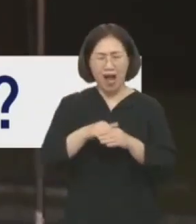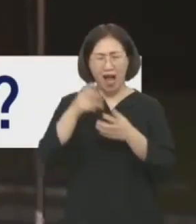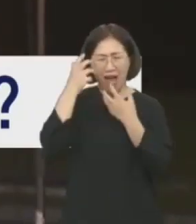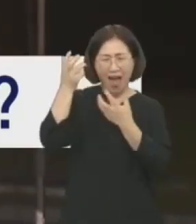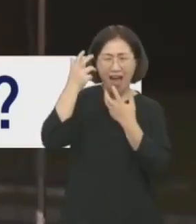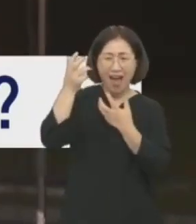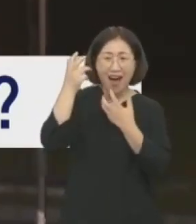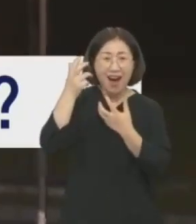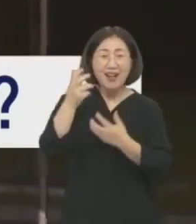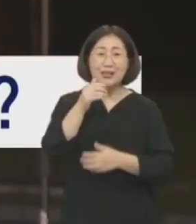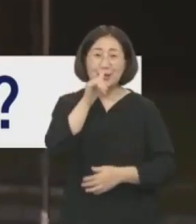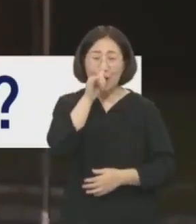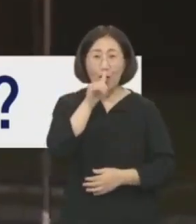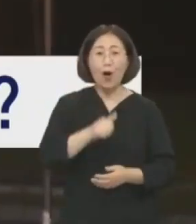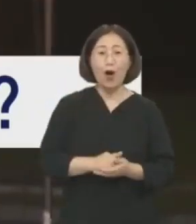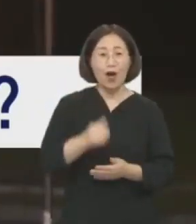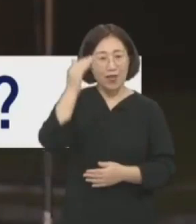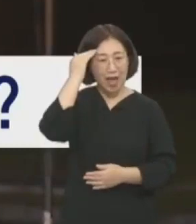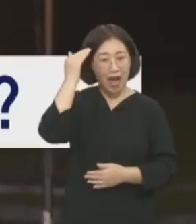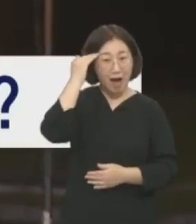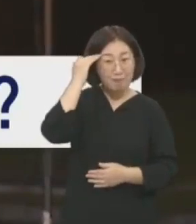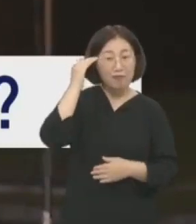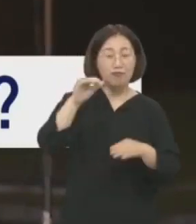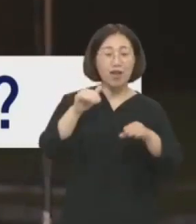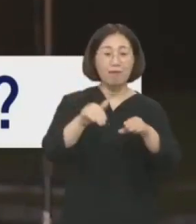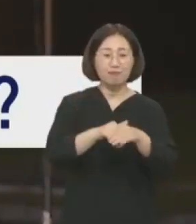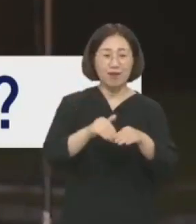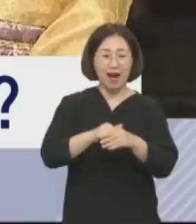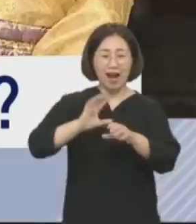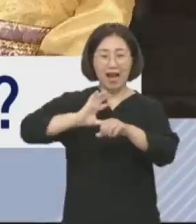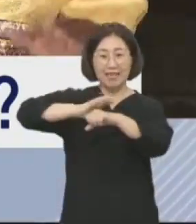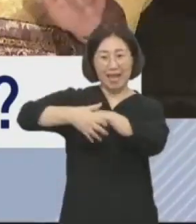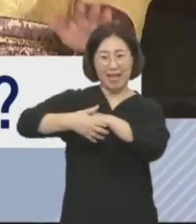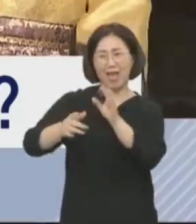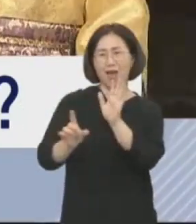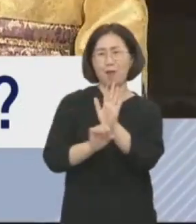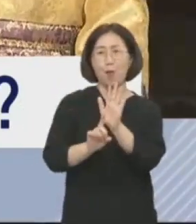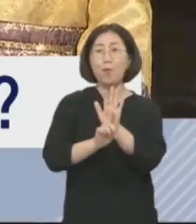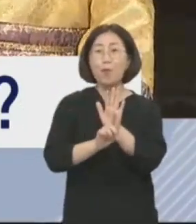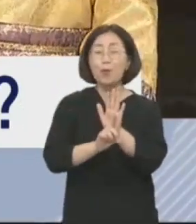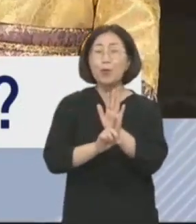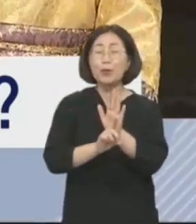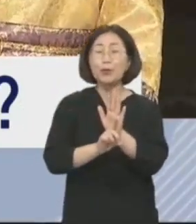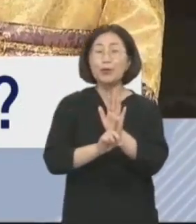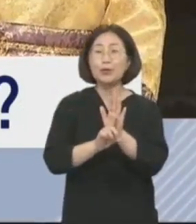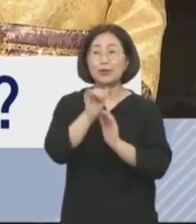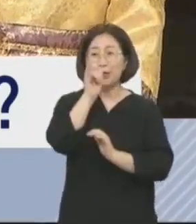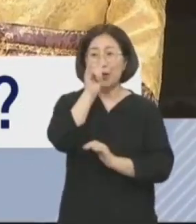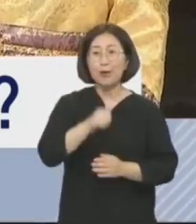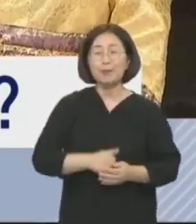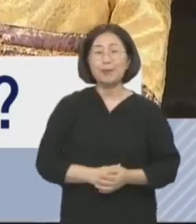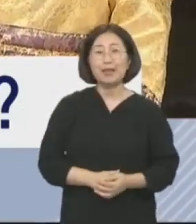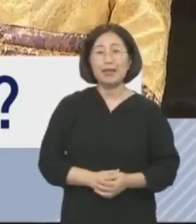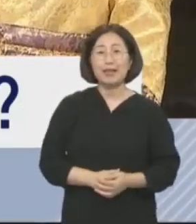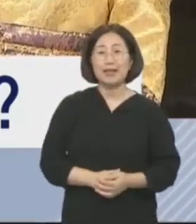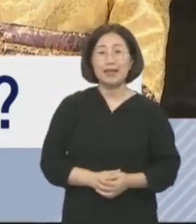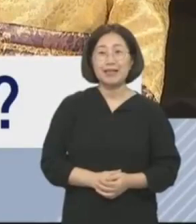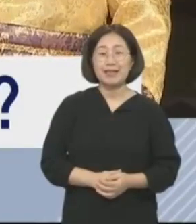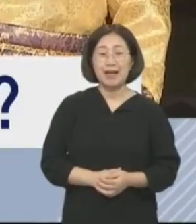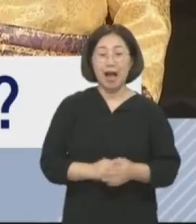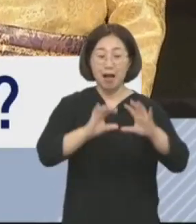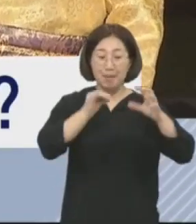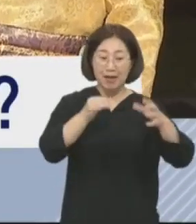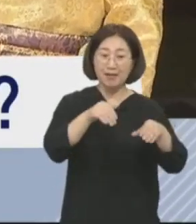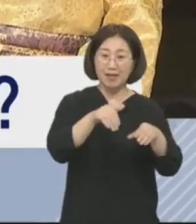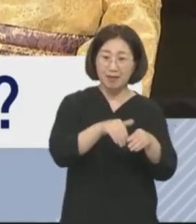있습니다. 그만큼 우리 대한민국의 문화가 세계에 널리 알려졌는데요. 그 뿌리가 바로